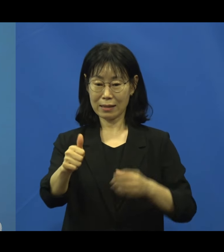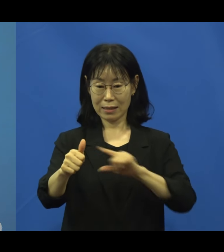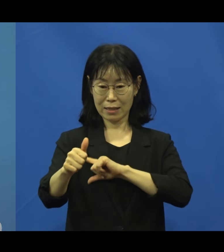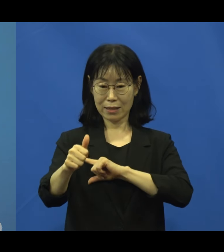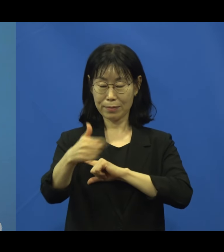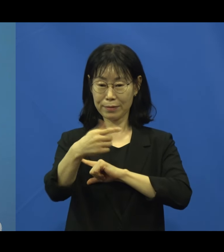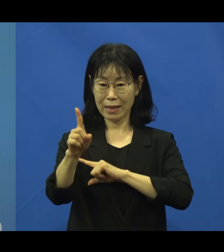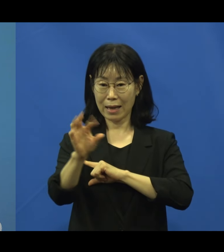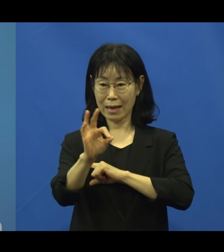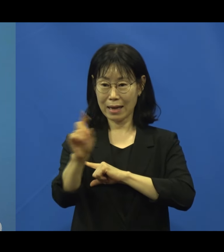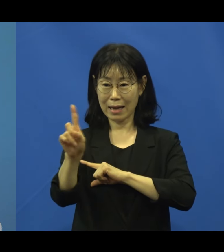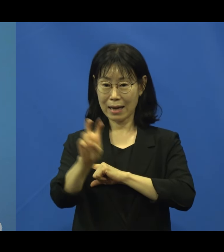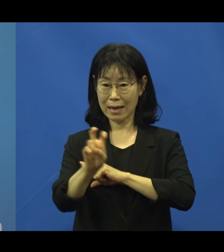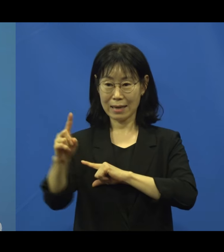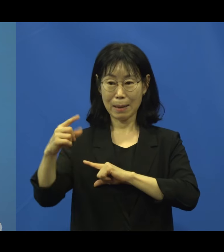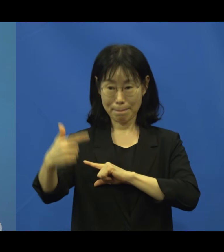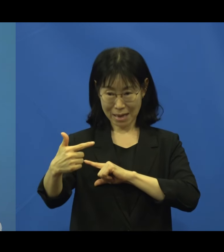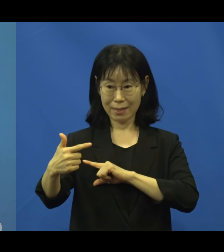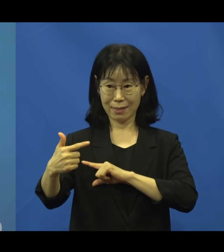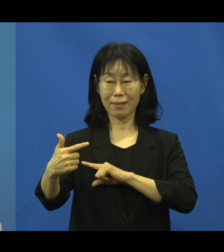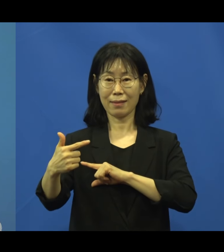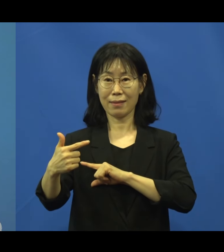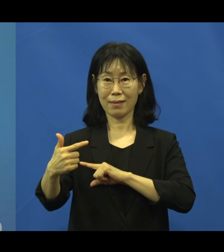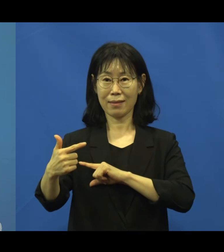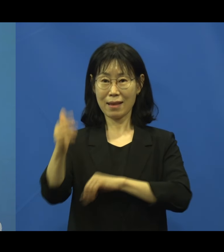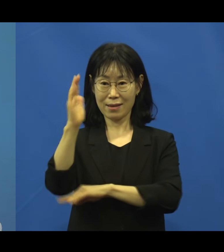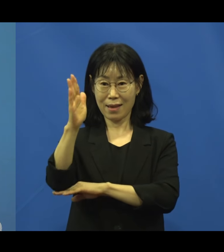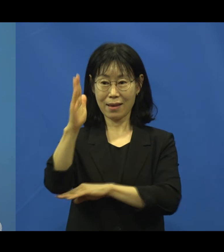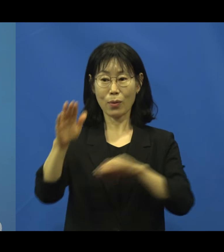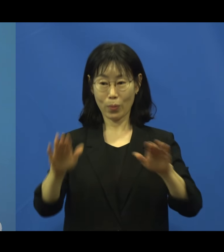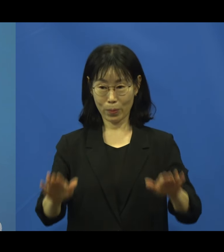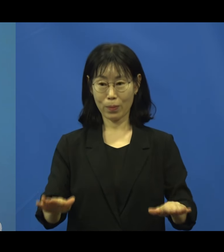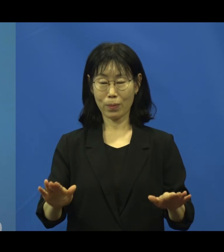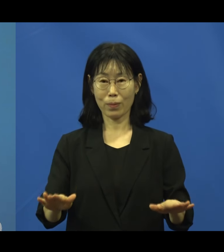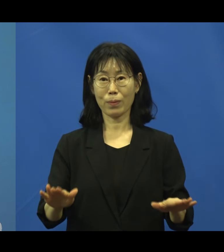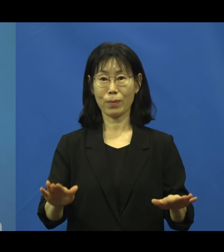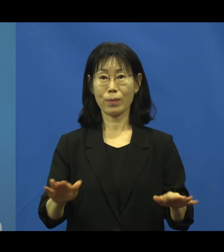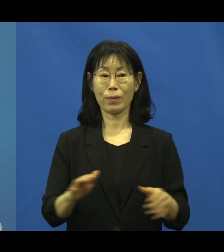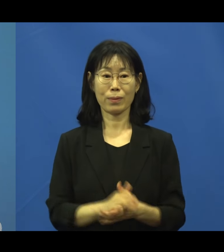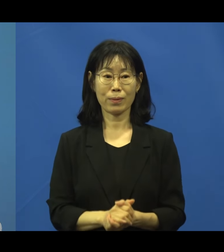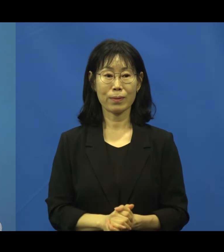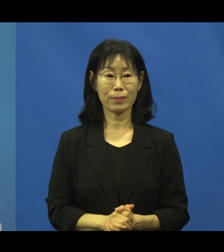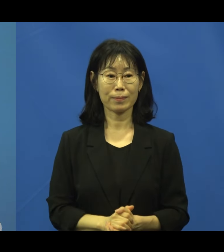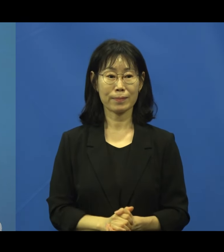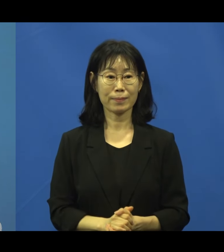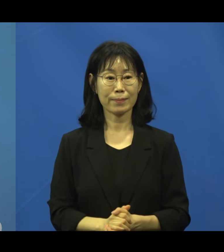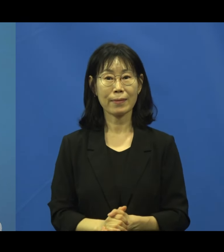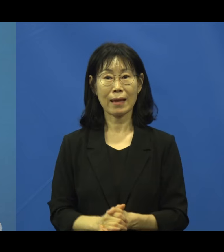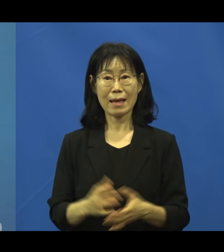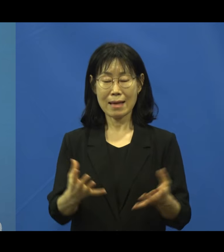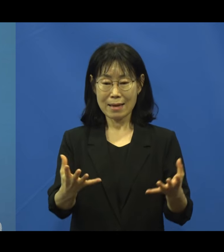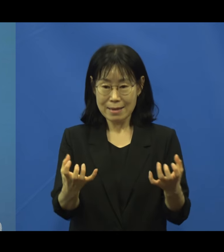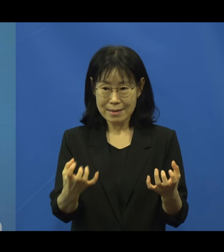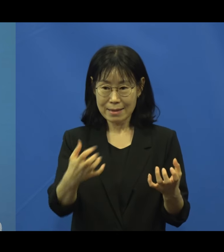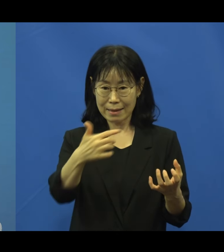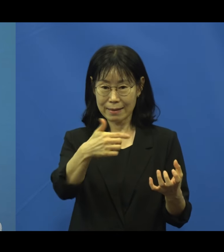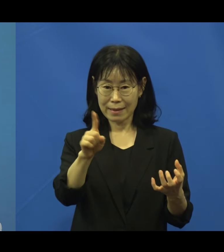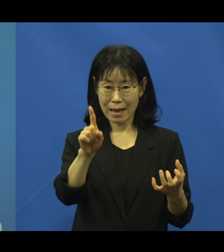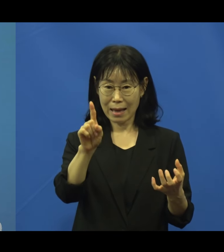이제 아는 얘기죠, 여러분. 이 나만 얘기는, 나병 고친 얘기는. 자, 여러분, 이 나병은